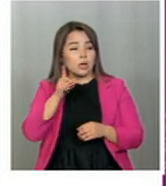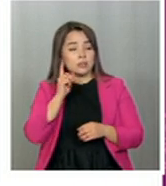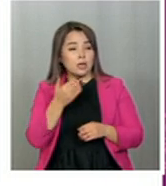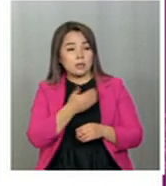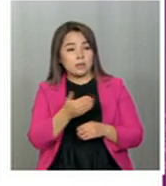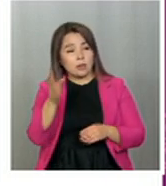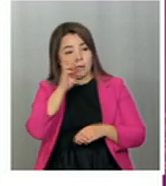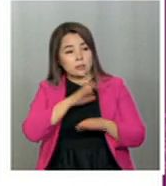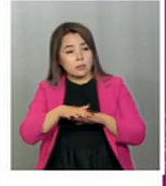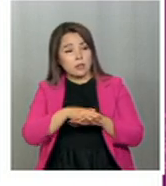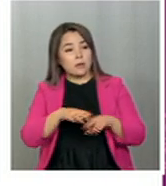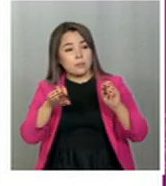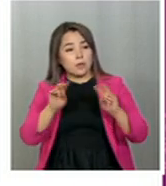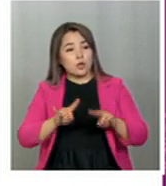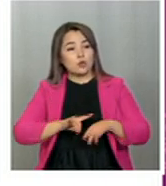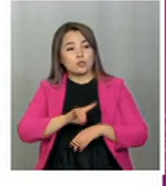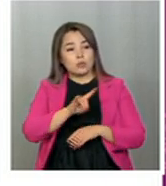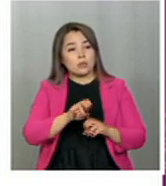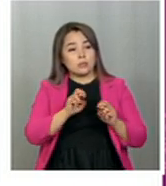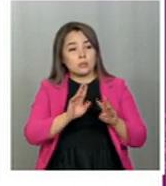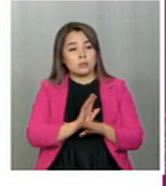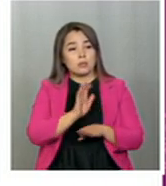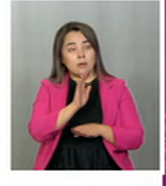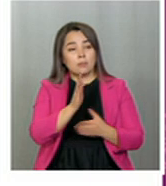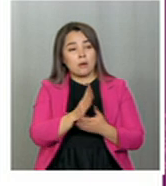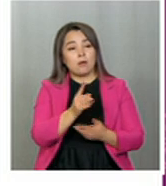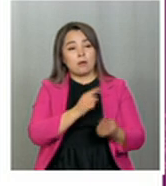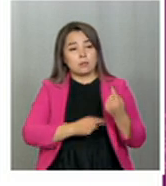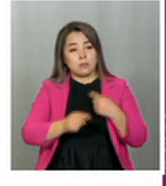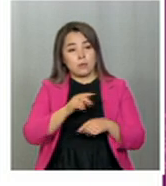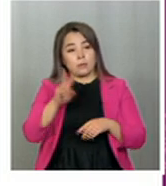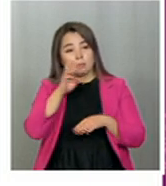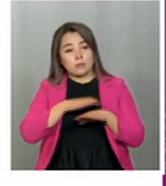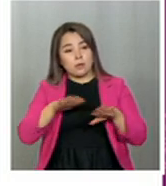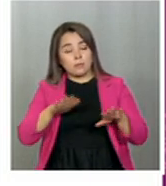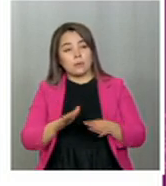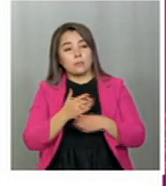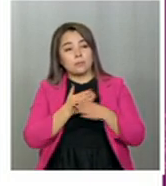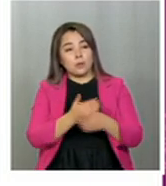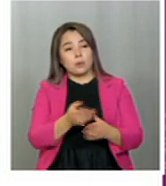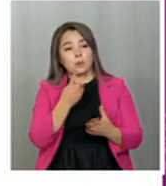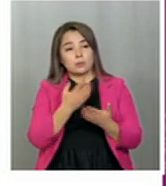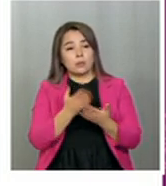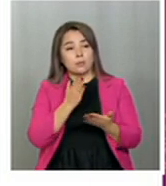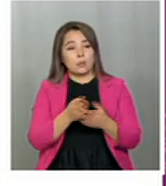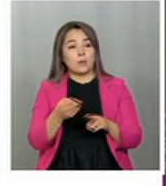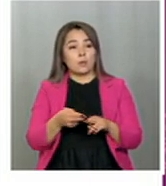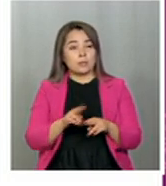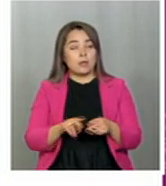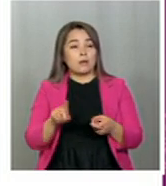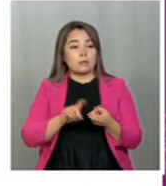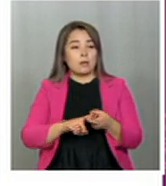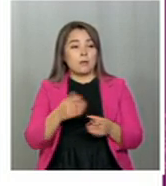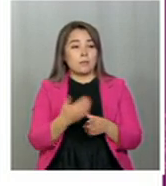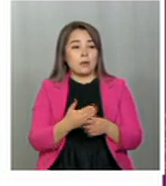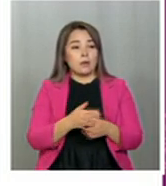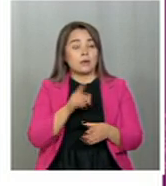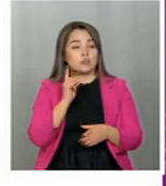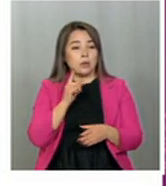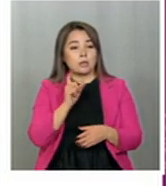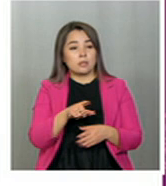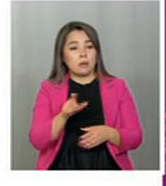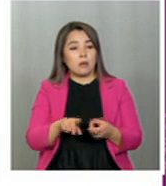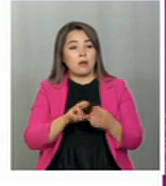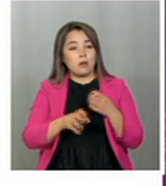еліміз арнайы ұшақ жібере отырып, елге қайта оралуына жәрдемдесті. Соның арқасында жастарымыз әлемдік